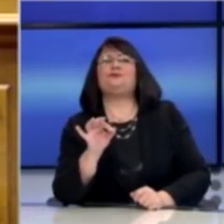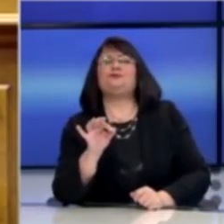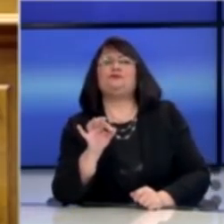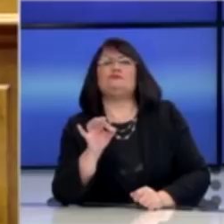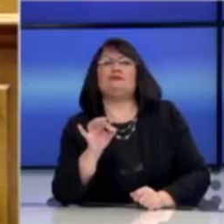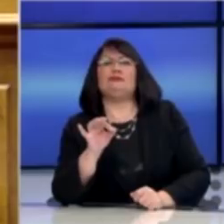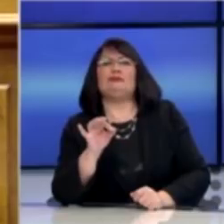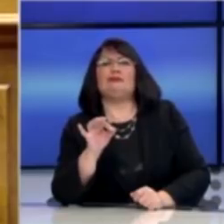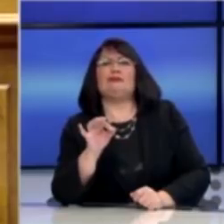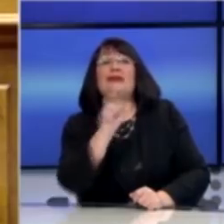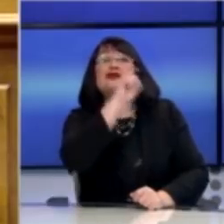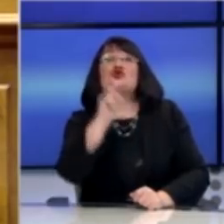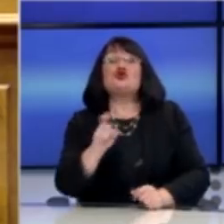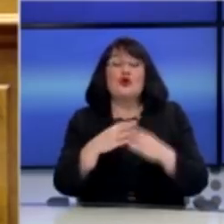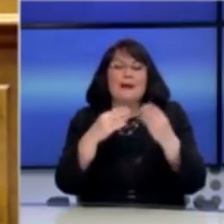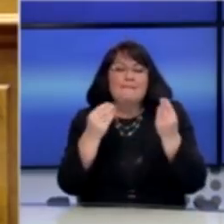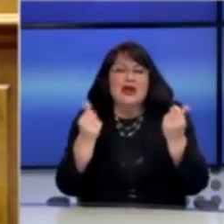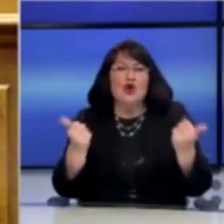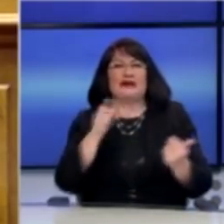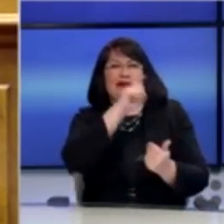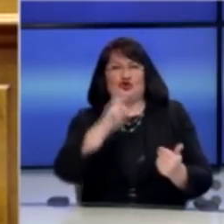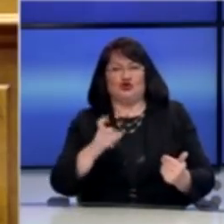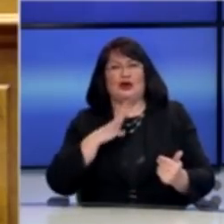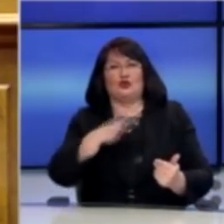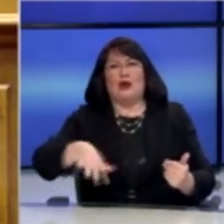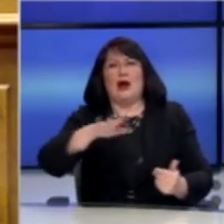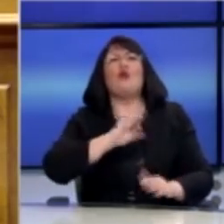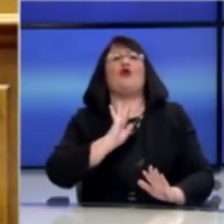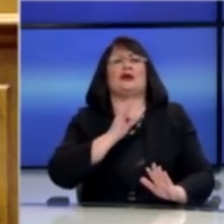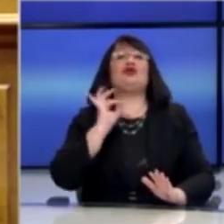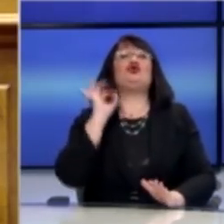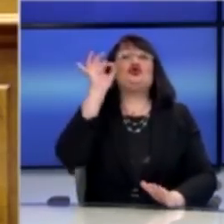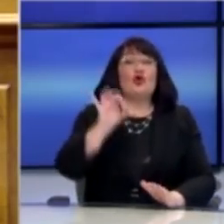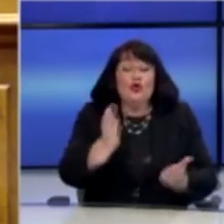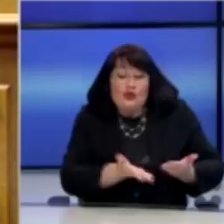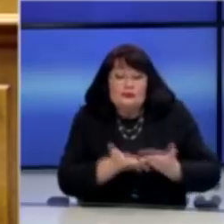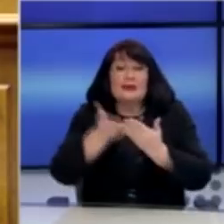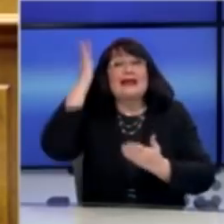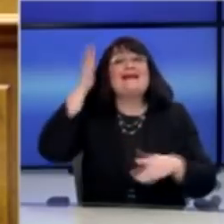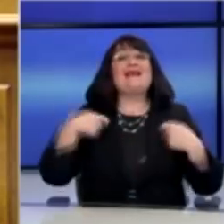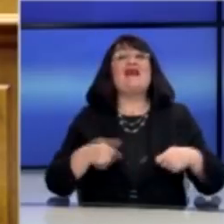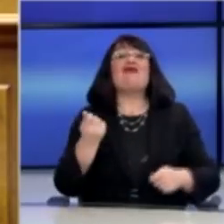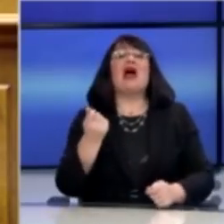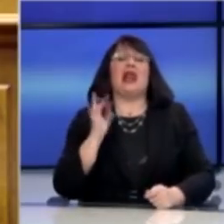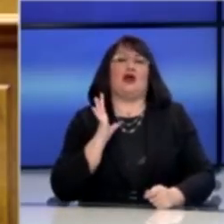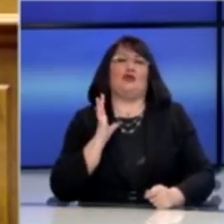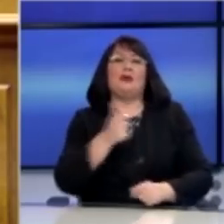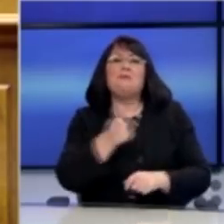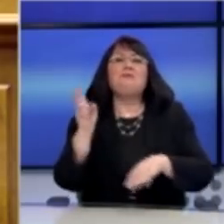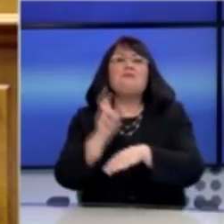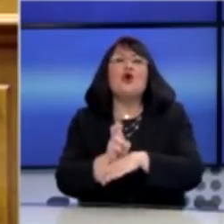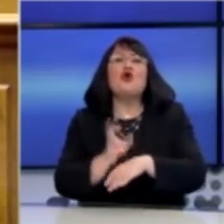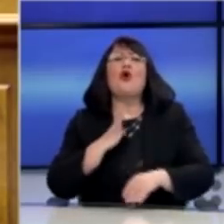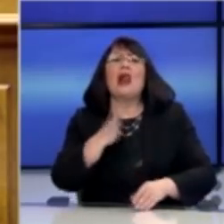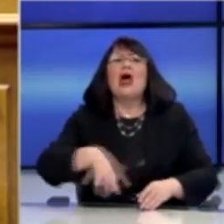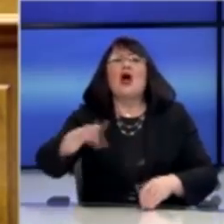ζωή και το βιωτικό επίπεδο του λαού. Έχουν στόχο να στηρίξουν το κεφάλαιο. Το μόνο που θα μείνει για το λαό είναι πως θα κληθεί